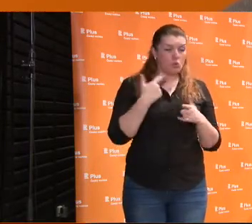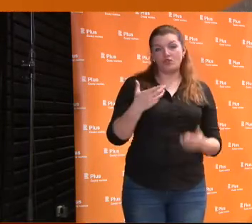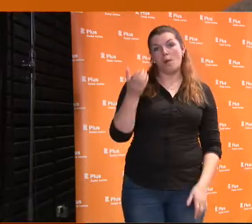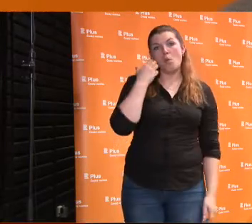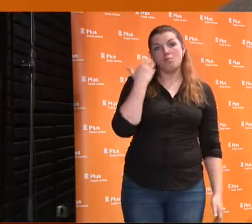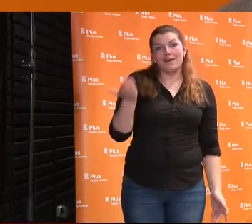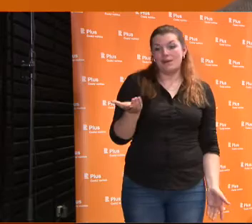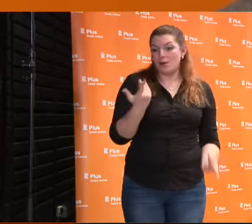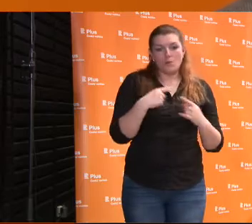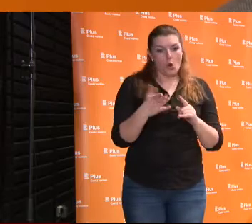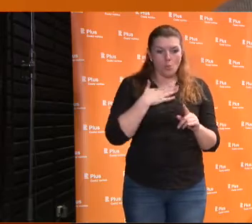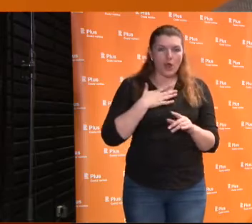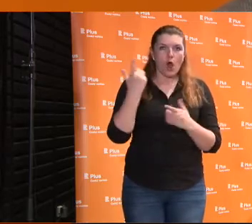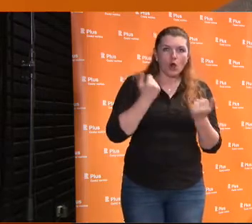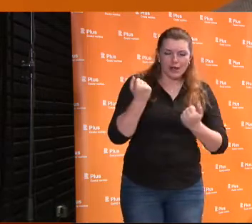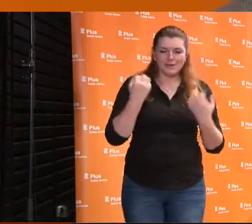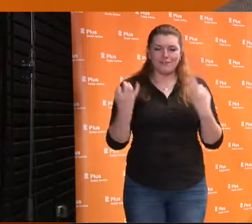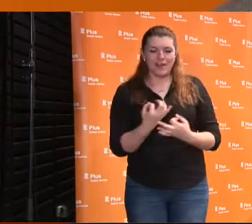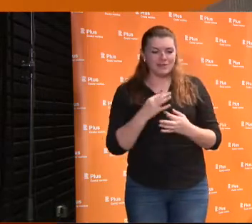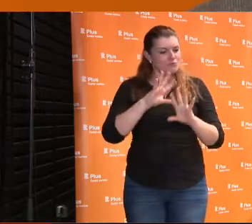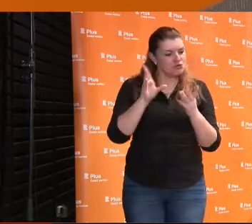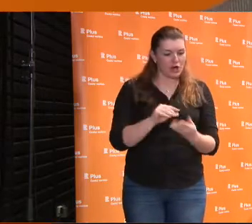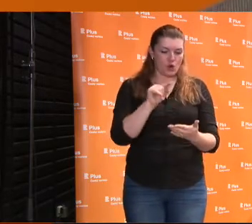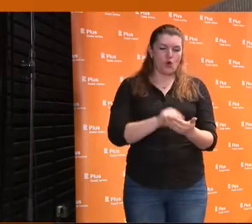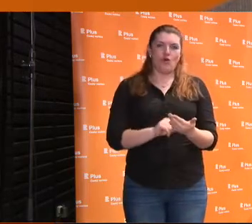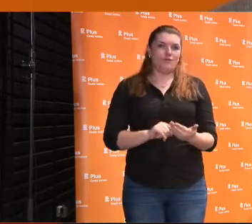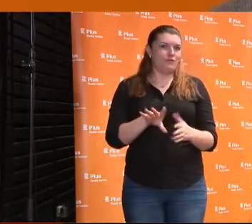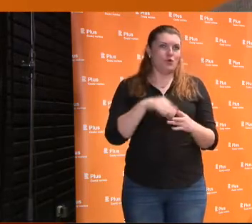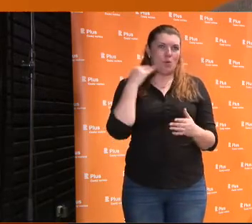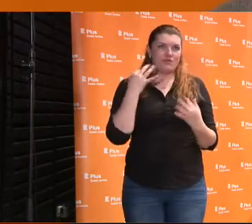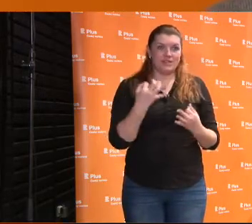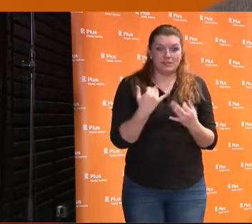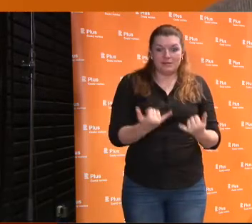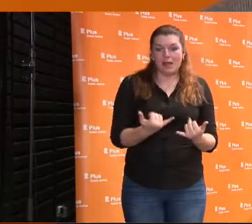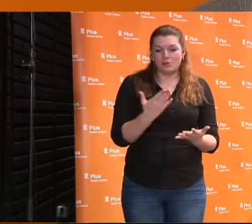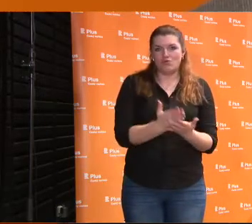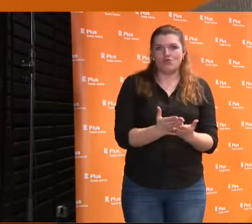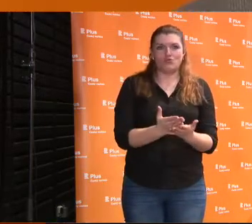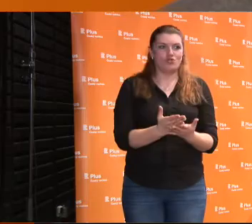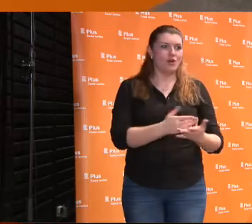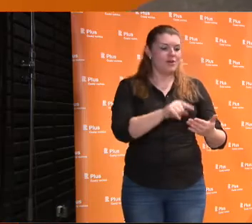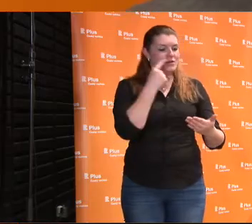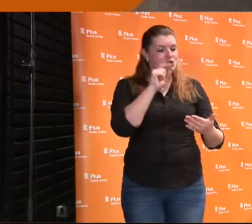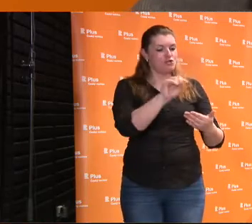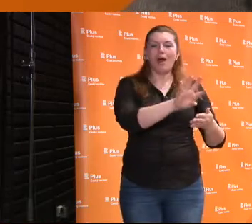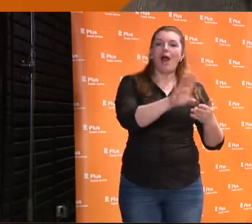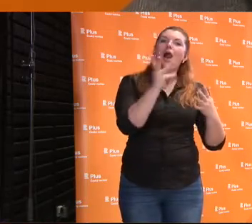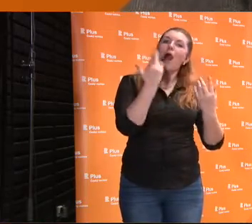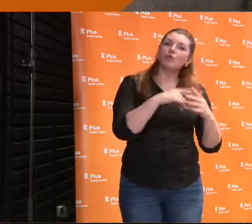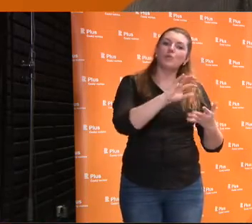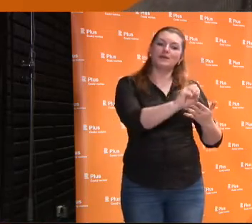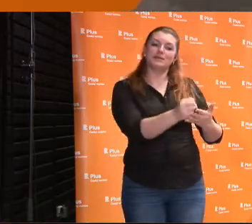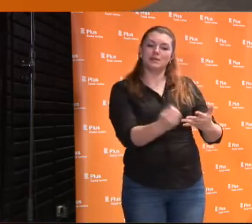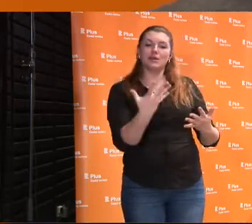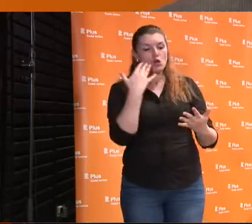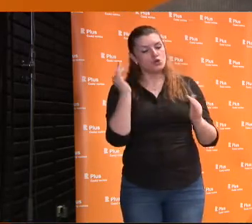v podstatě jako svůj organizátor a on do značné míry mi usnadňuje spoustu věcí a dneska už mi propisuje schůzky do mých